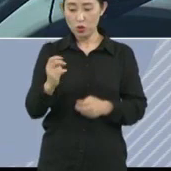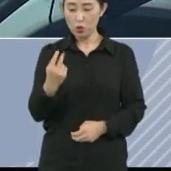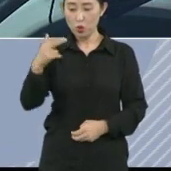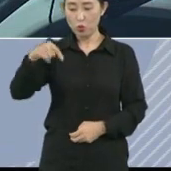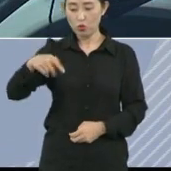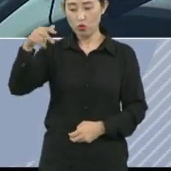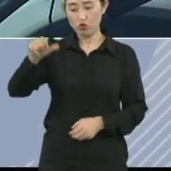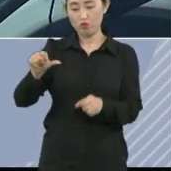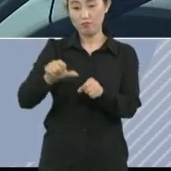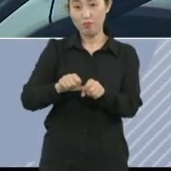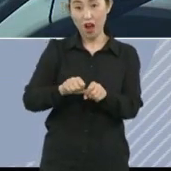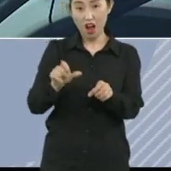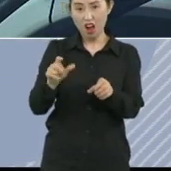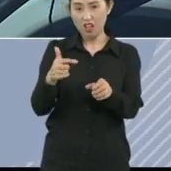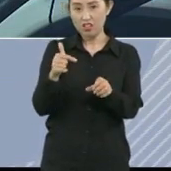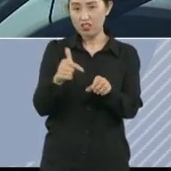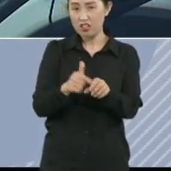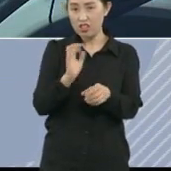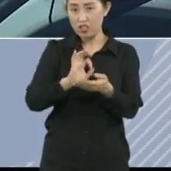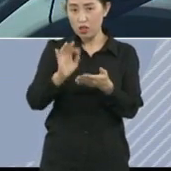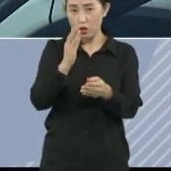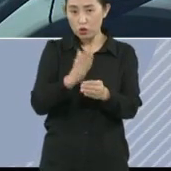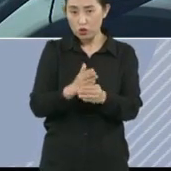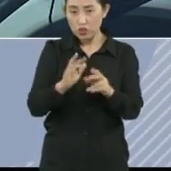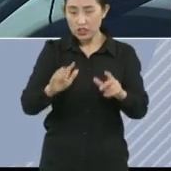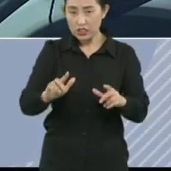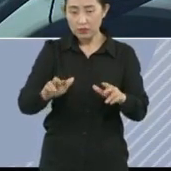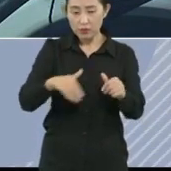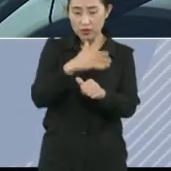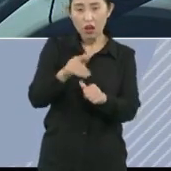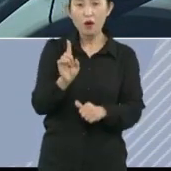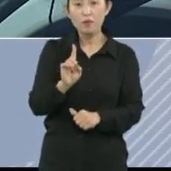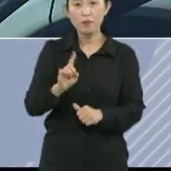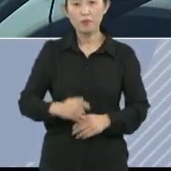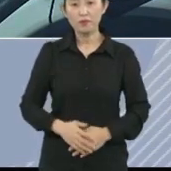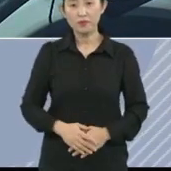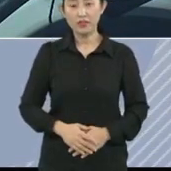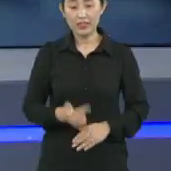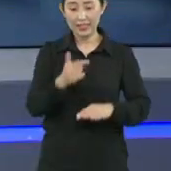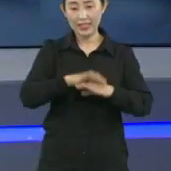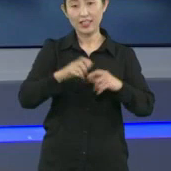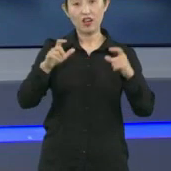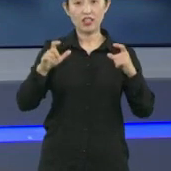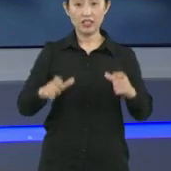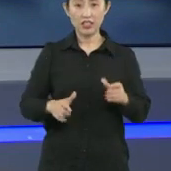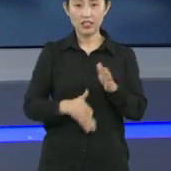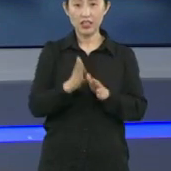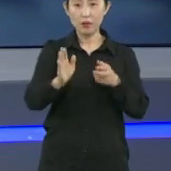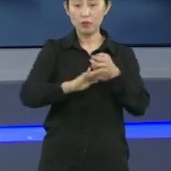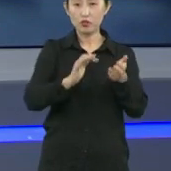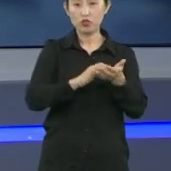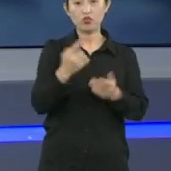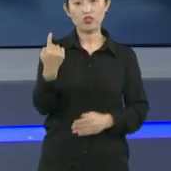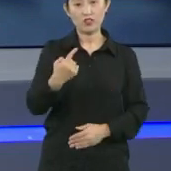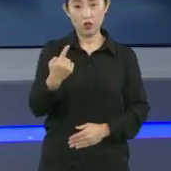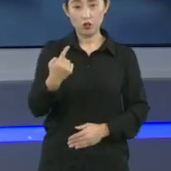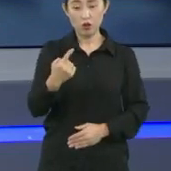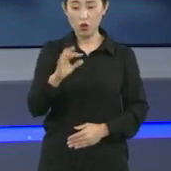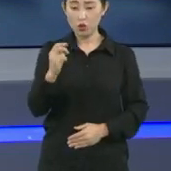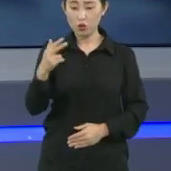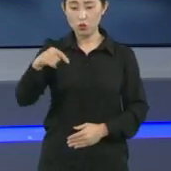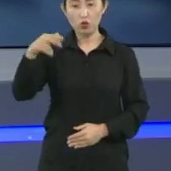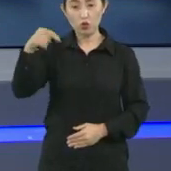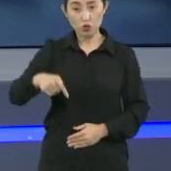요소수를 사용하고 있는데 지금 우리 지역 상황 자세히 설명해 주시죠. 네, 현재 대전 지역 시내버스 천여 대 가운데